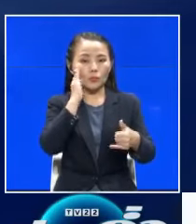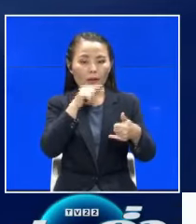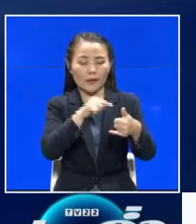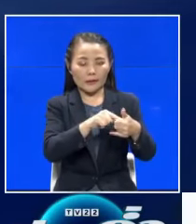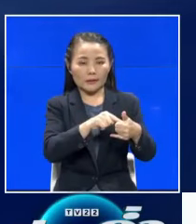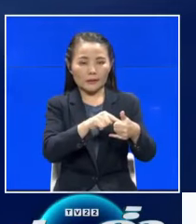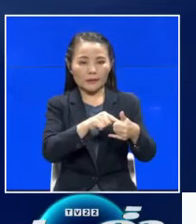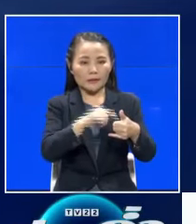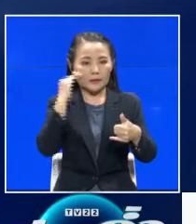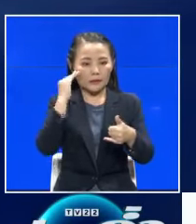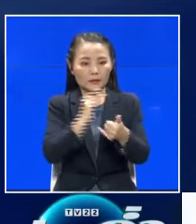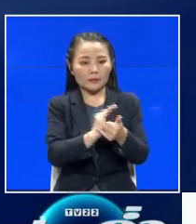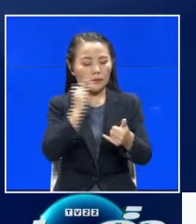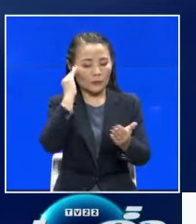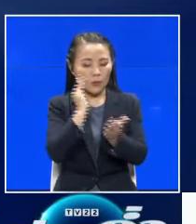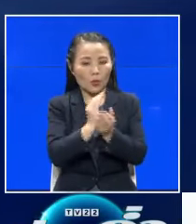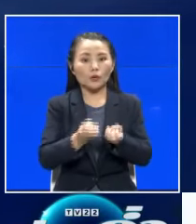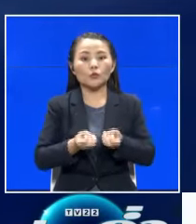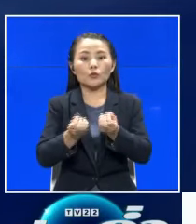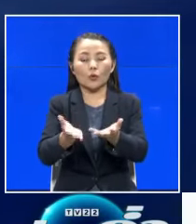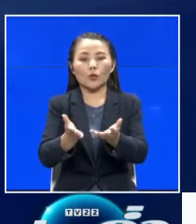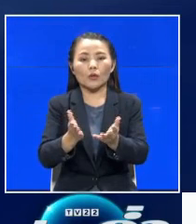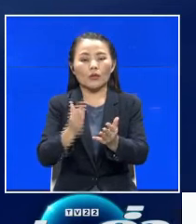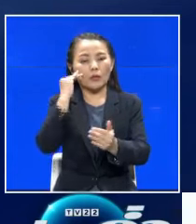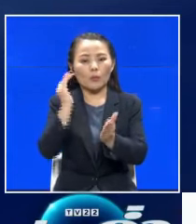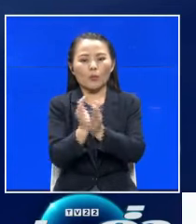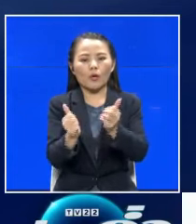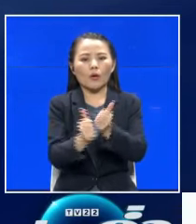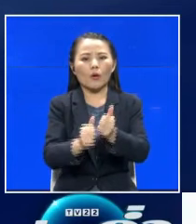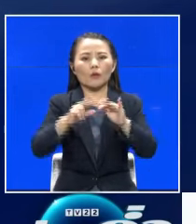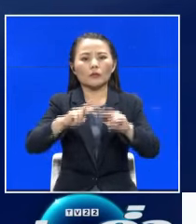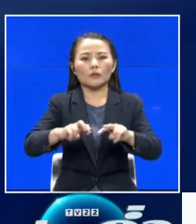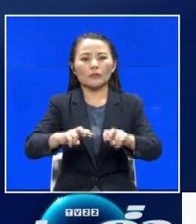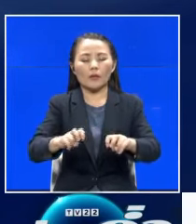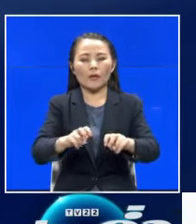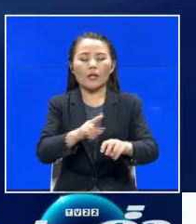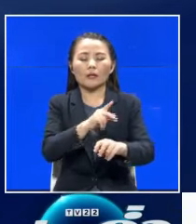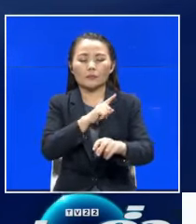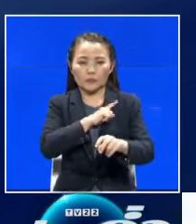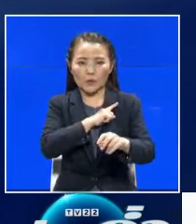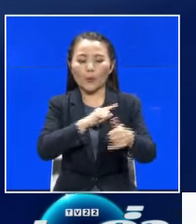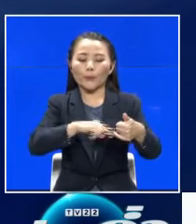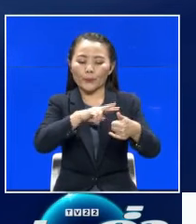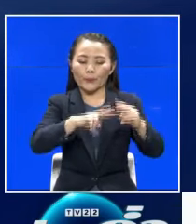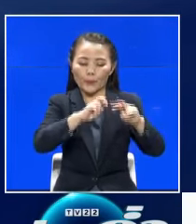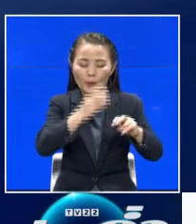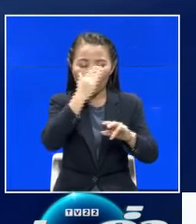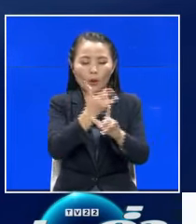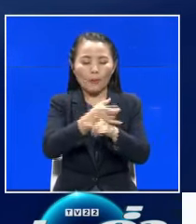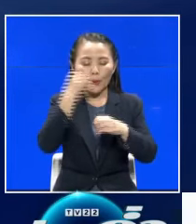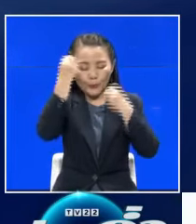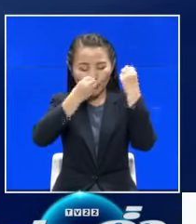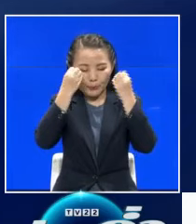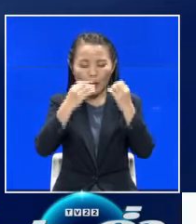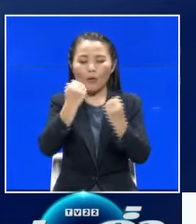ส่งให้กับร้อยตำรวจโทสุภาพชนซึ่งเป็นรองสารวัตรสอบสวนสน.ทุ่งมหาเมฆแจ้งข้อหาขับรถในขณะเมาสุราและ